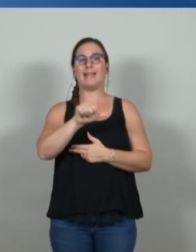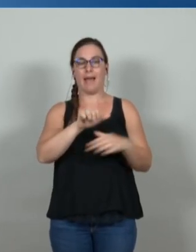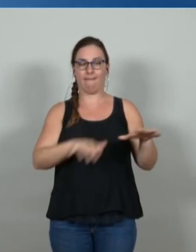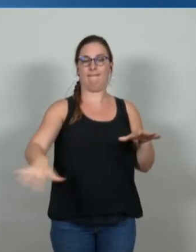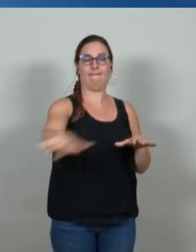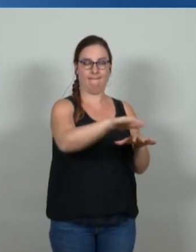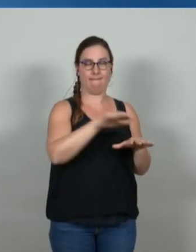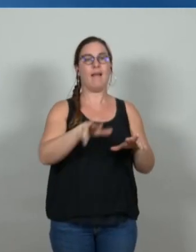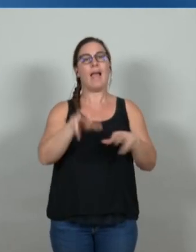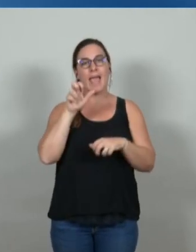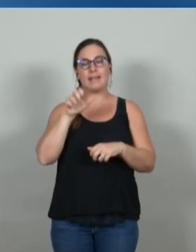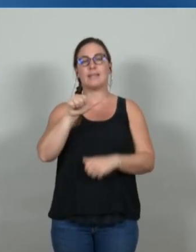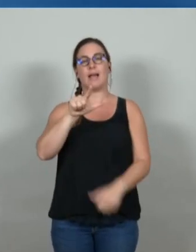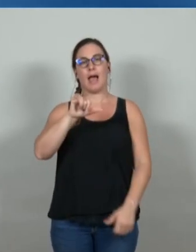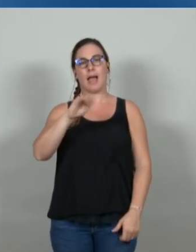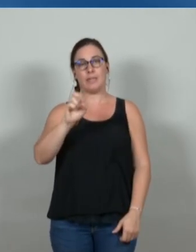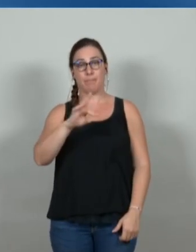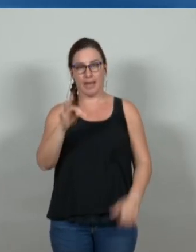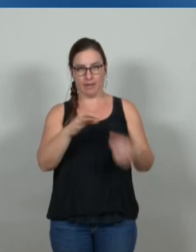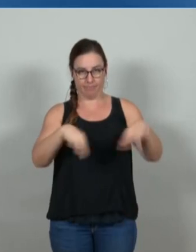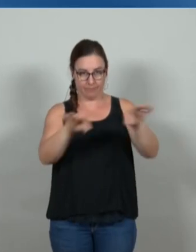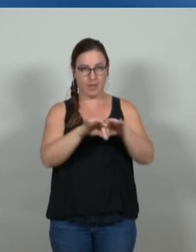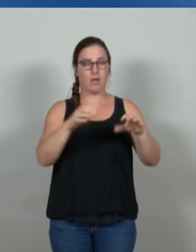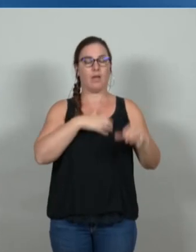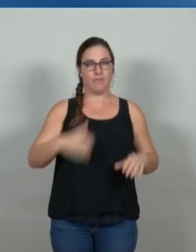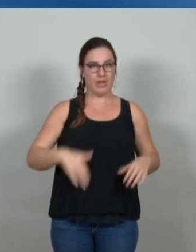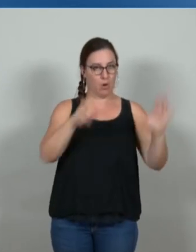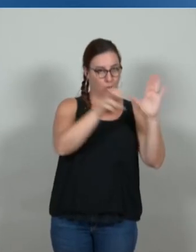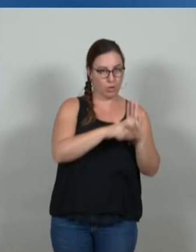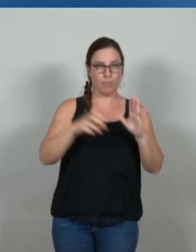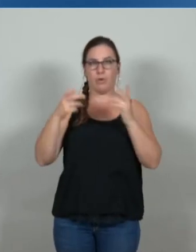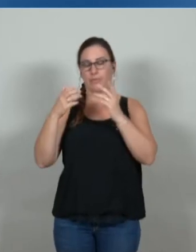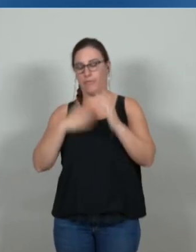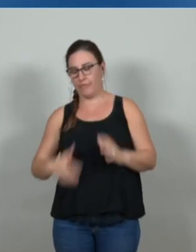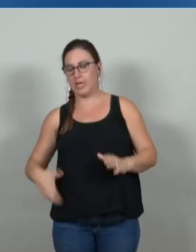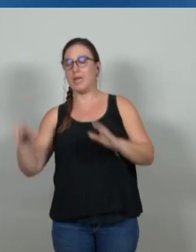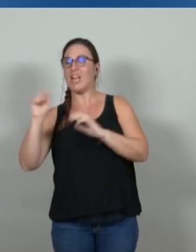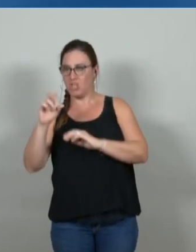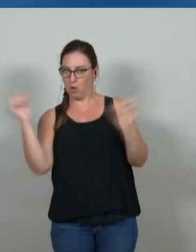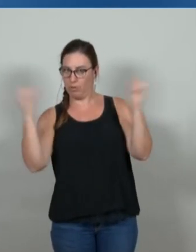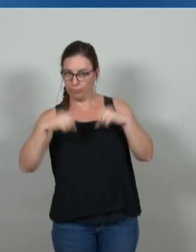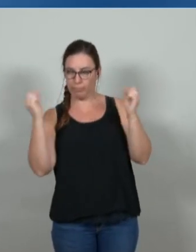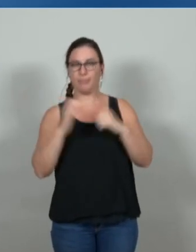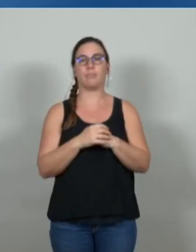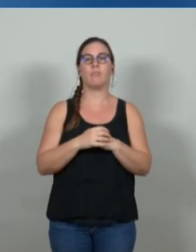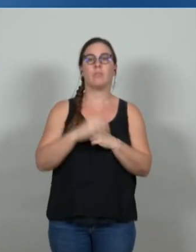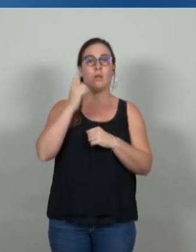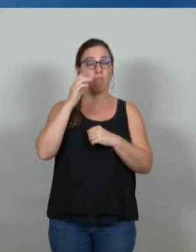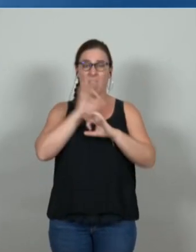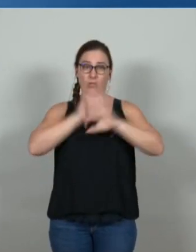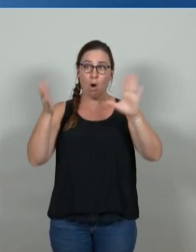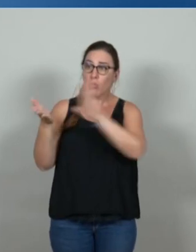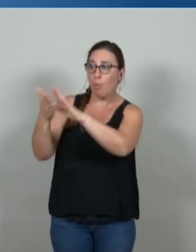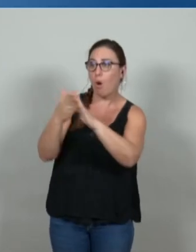Albert les communes de Grenoble et Échirolles ont donné leur accord nous regrettons cette décision imposée au quartier riverain sans concertation